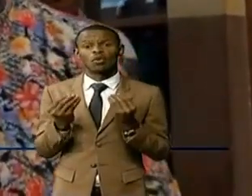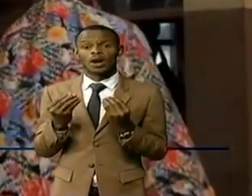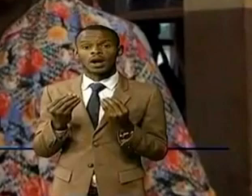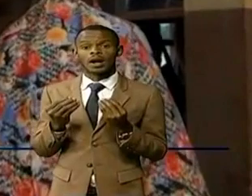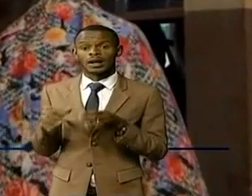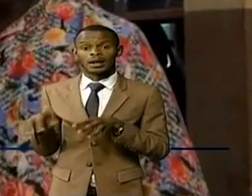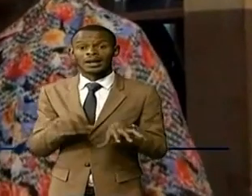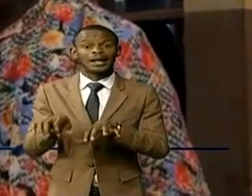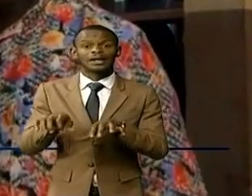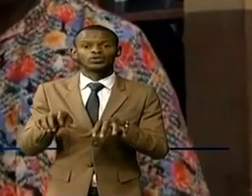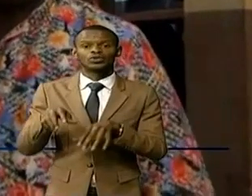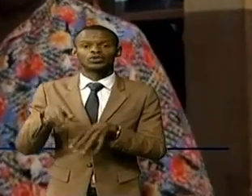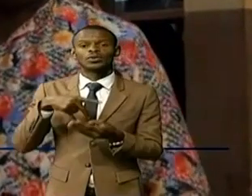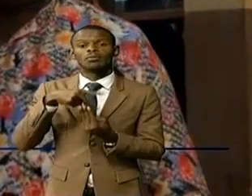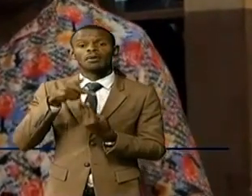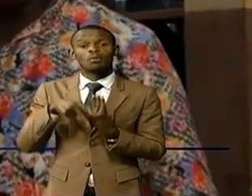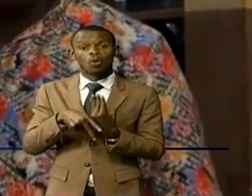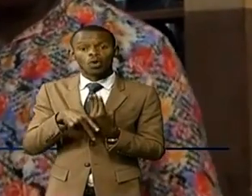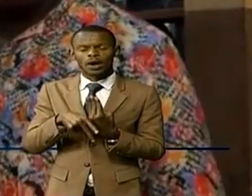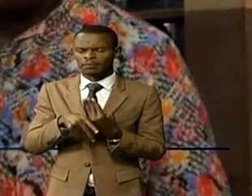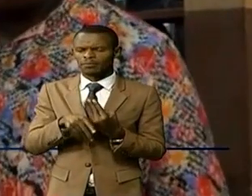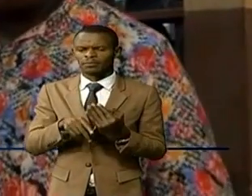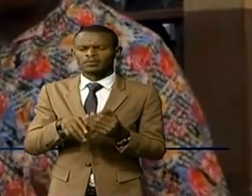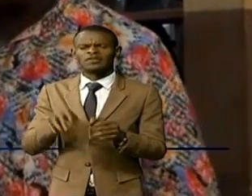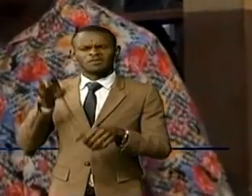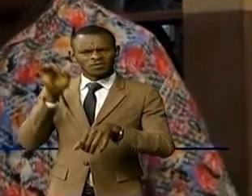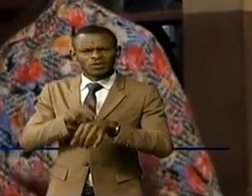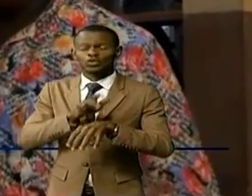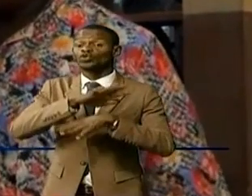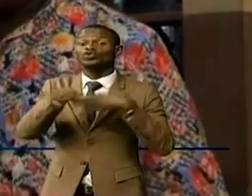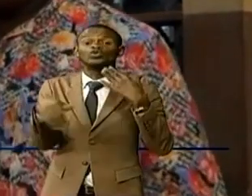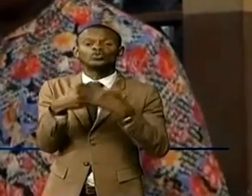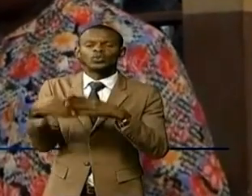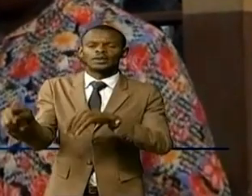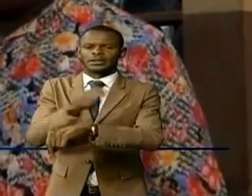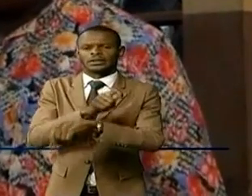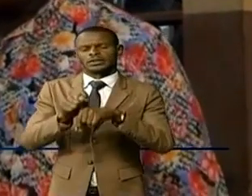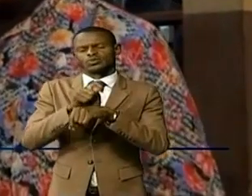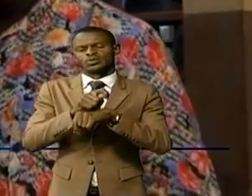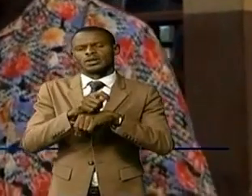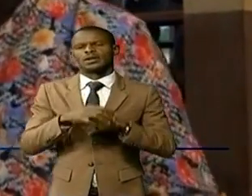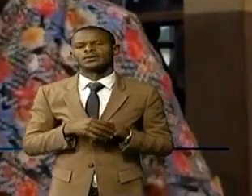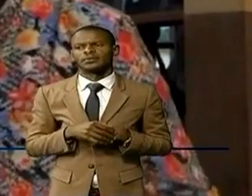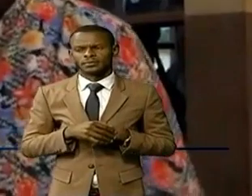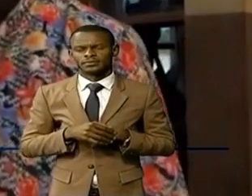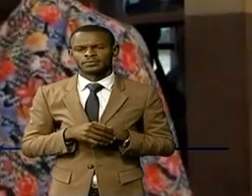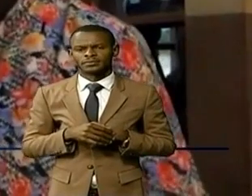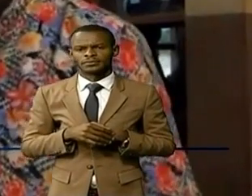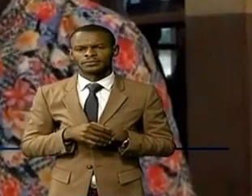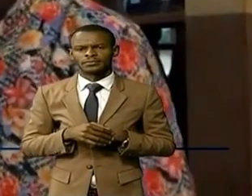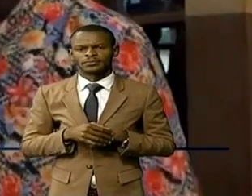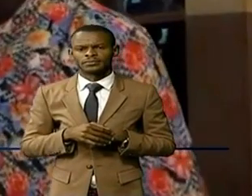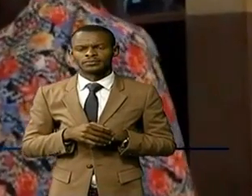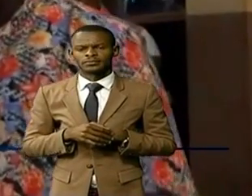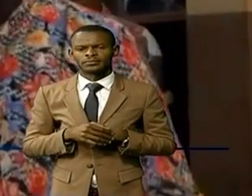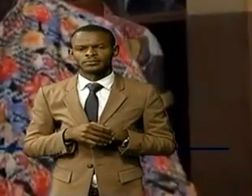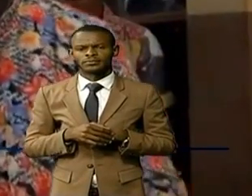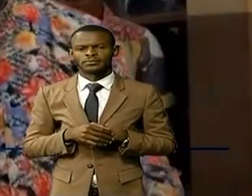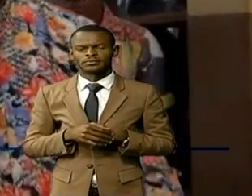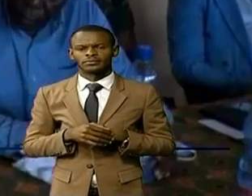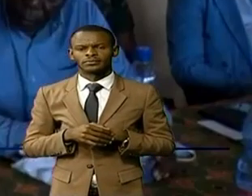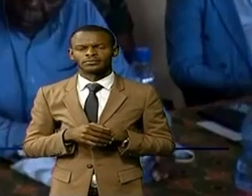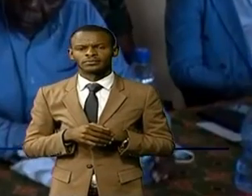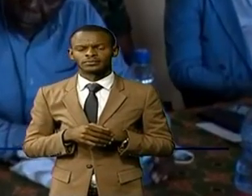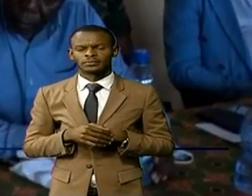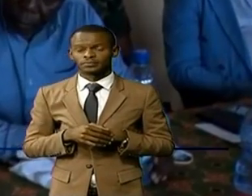territoires. C'est une bonne chose, et surtout pour les provinces les moins nantis, j'insiste, comme les